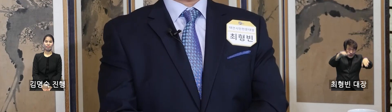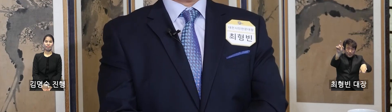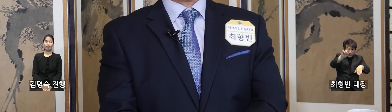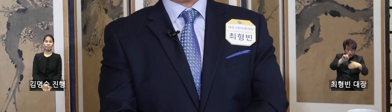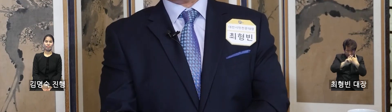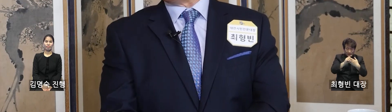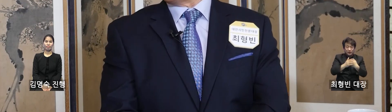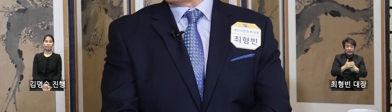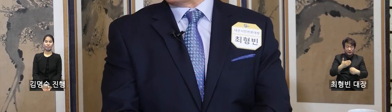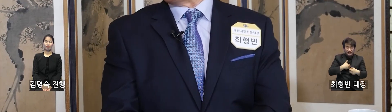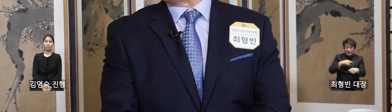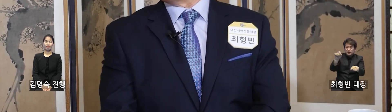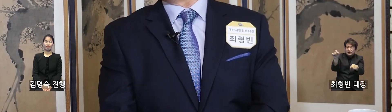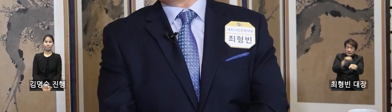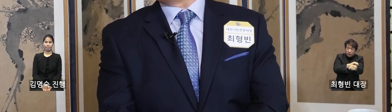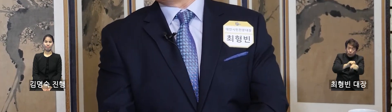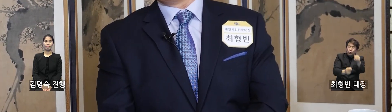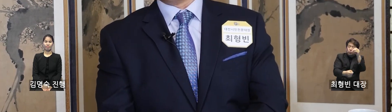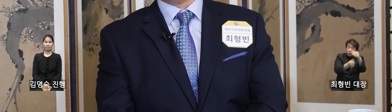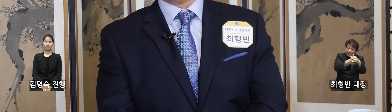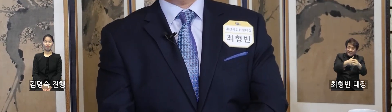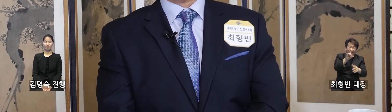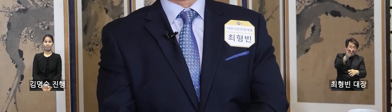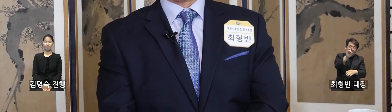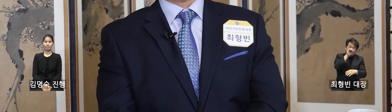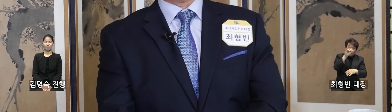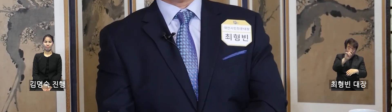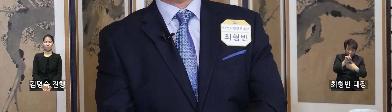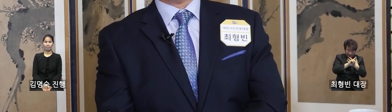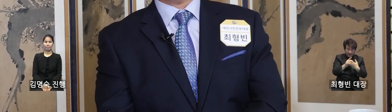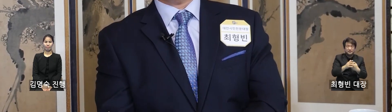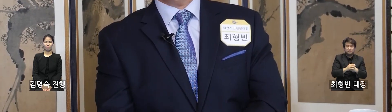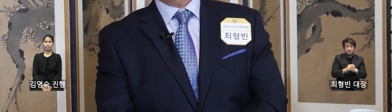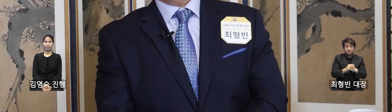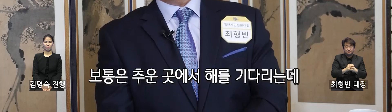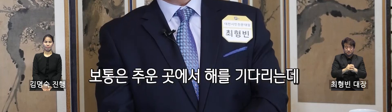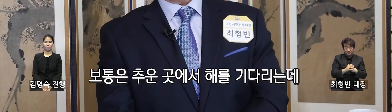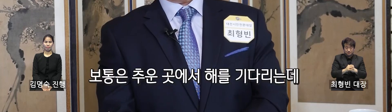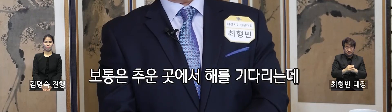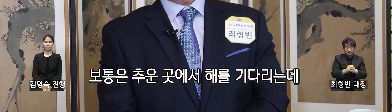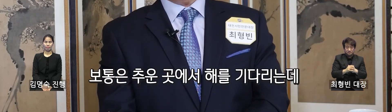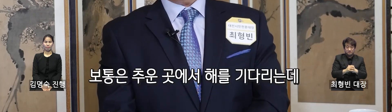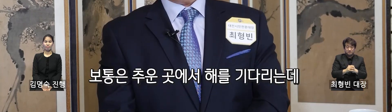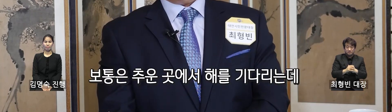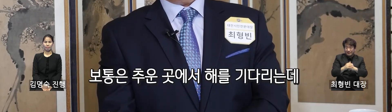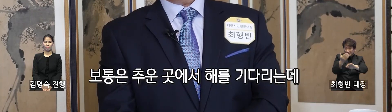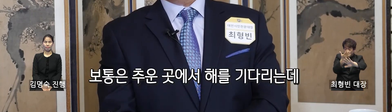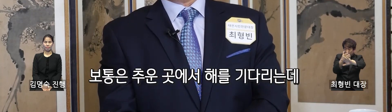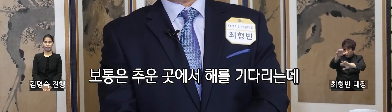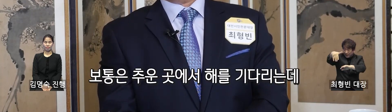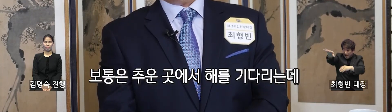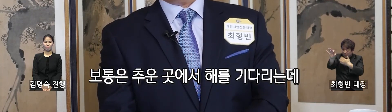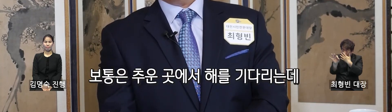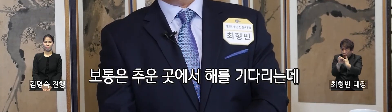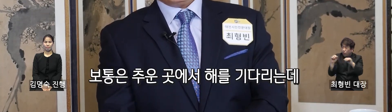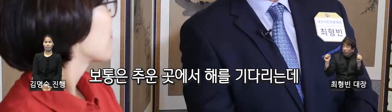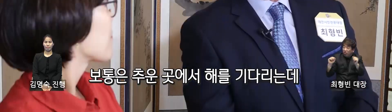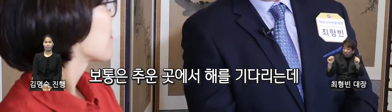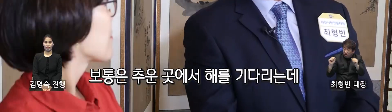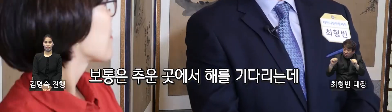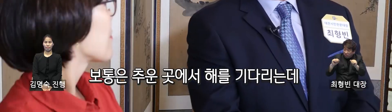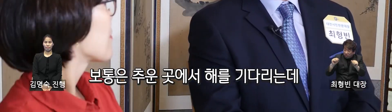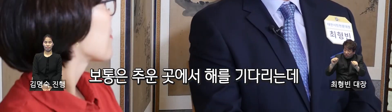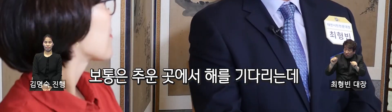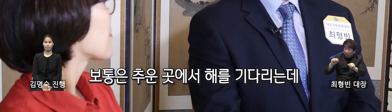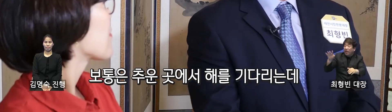저희들은 특별 성을 좀 강조를 하지요 저는 같은게 느냐 그래서 다른 데 가면 은 추운데 야외에 나가서 해도 지혜가